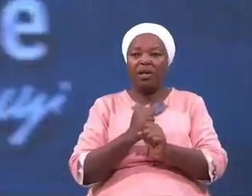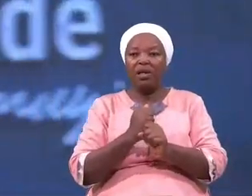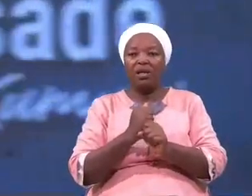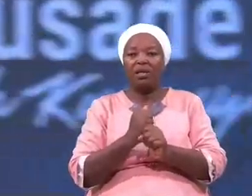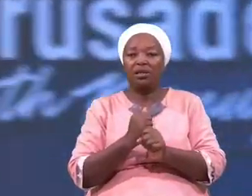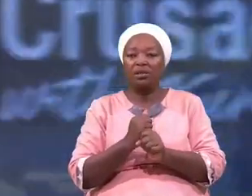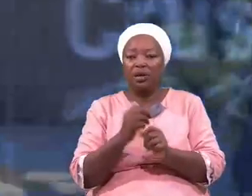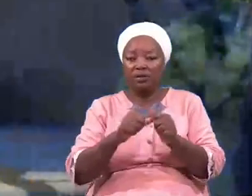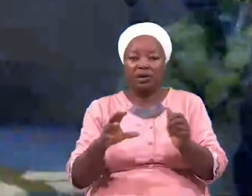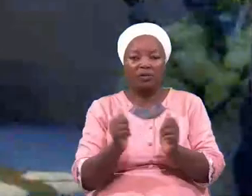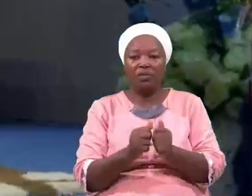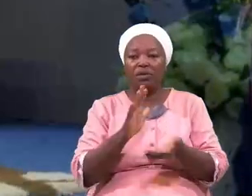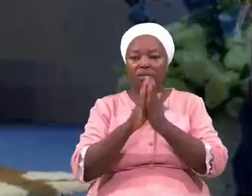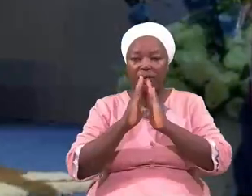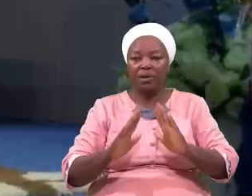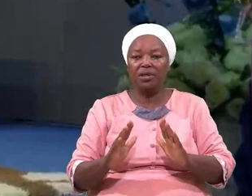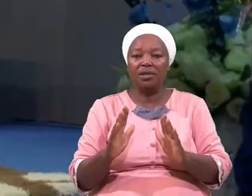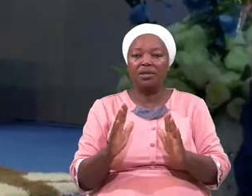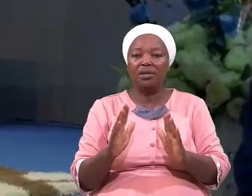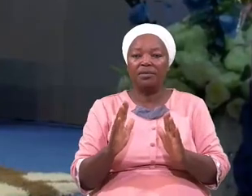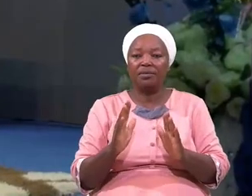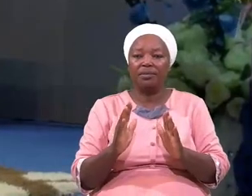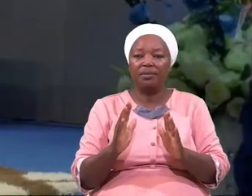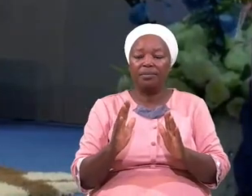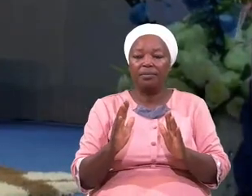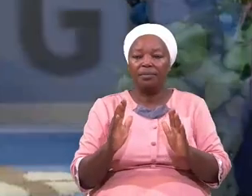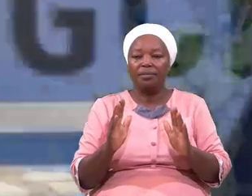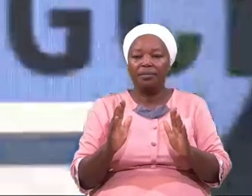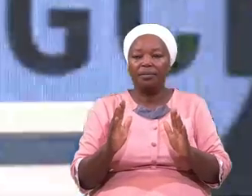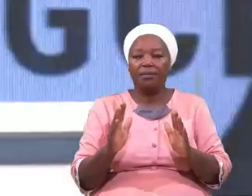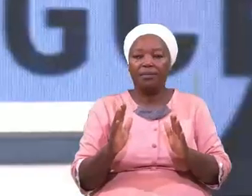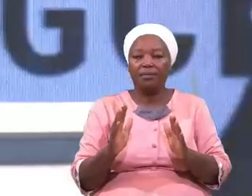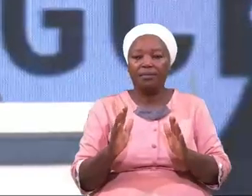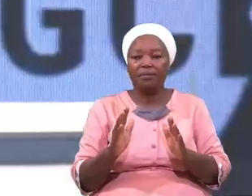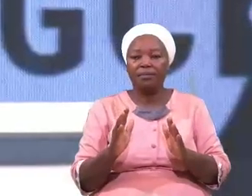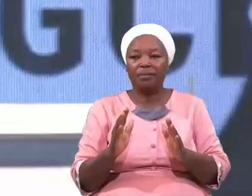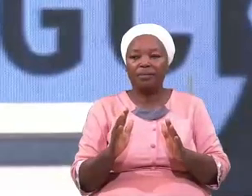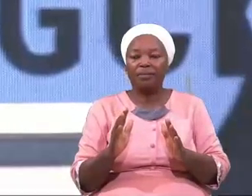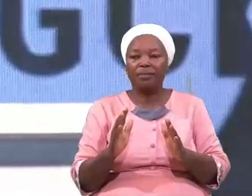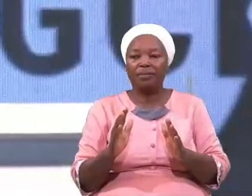C'est par la foi que Rahab, la prostituée, ne périt pas avec les rebelles parce qu'elle avait reçu les